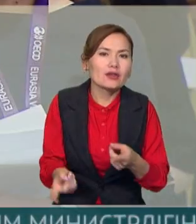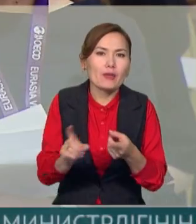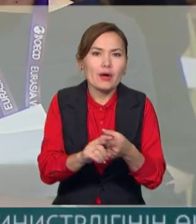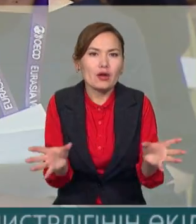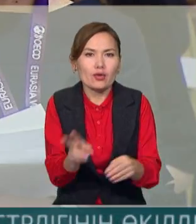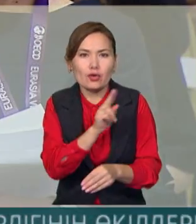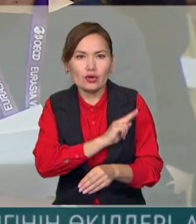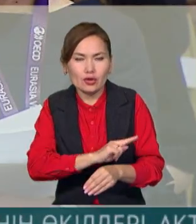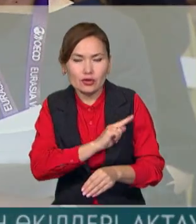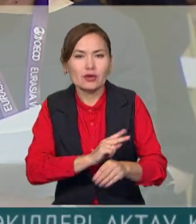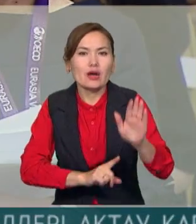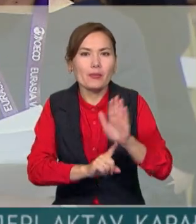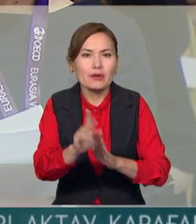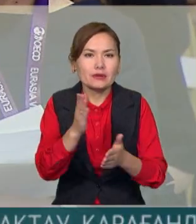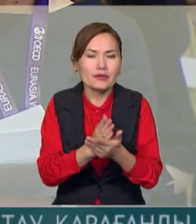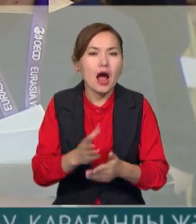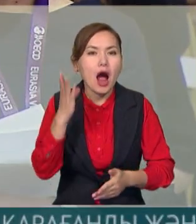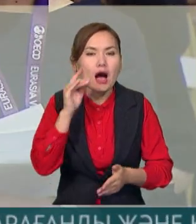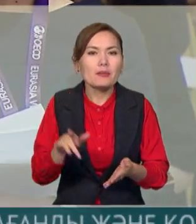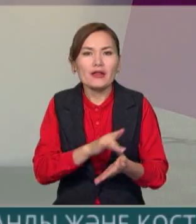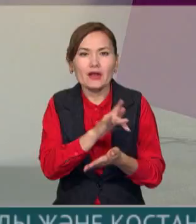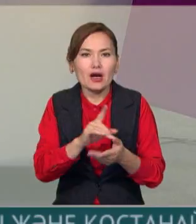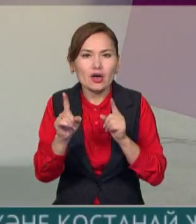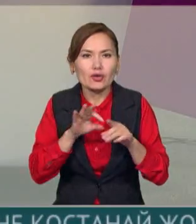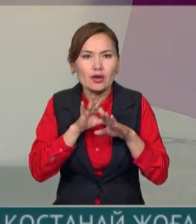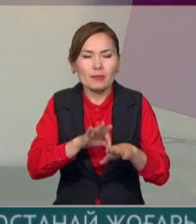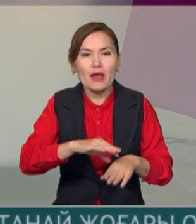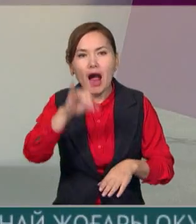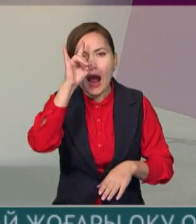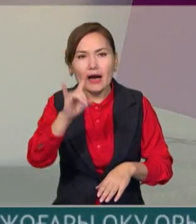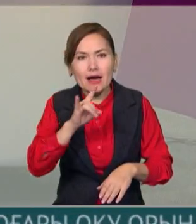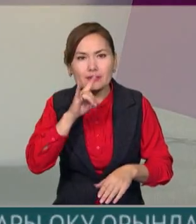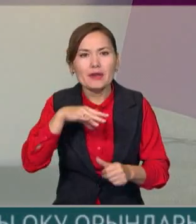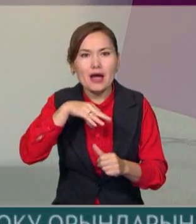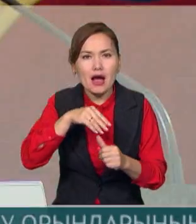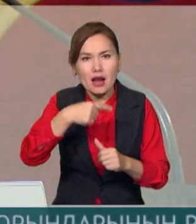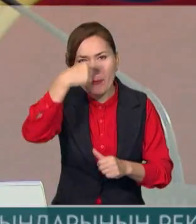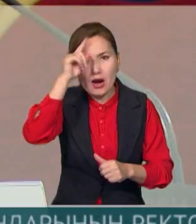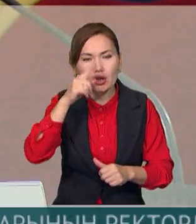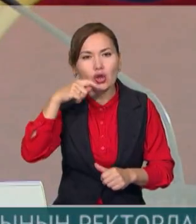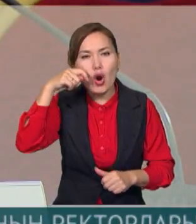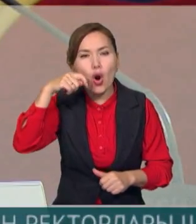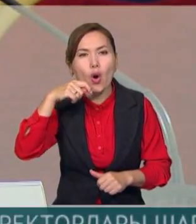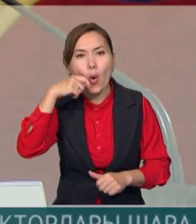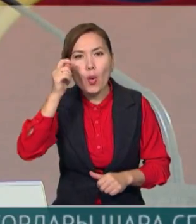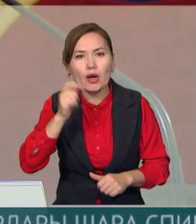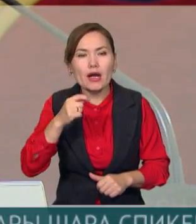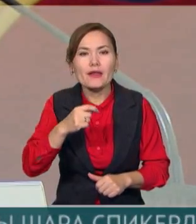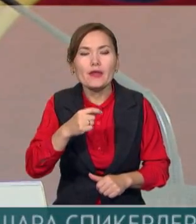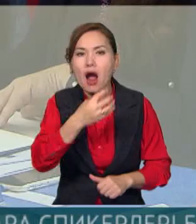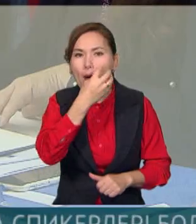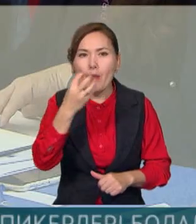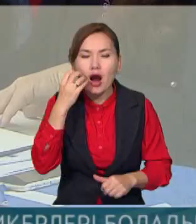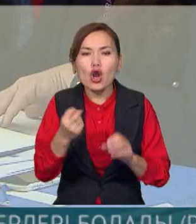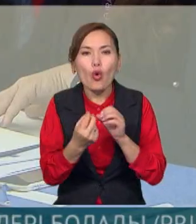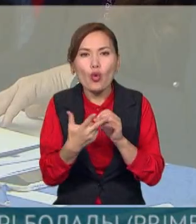айтады. Форумның Алматыда өтуі де сондықтан. Іс-шараға өңірден Қазақстан, Армения, Әзербайжан, Украина, Моңғолия секілді 13 мемлекет